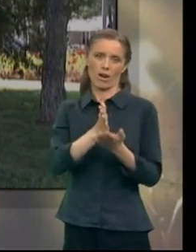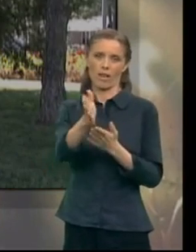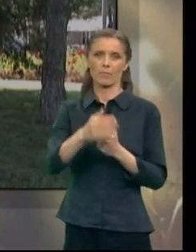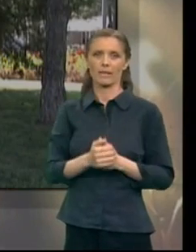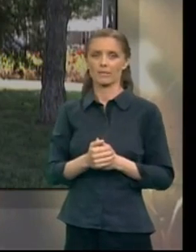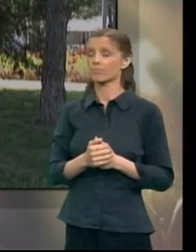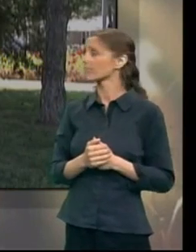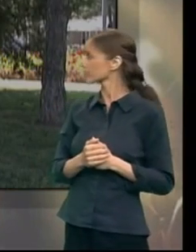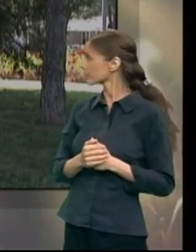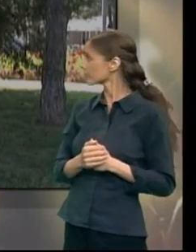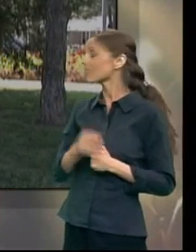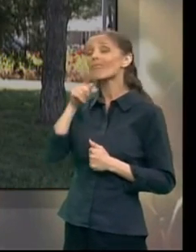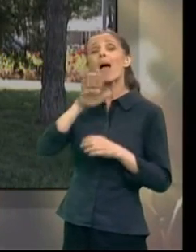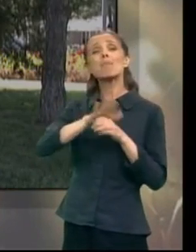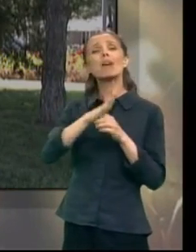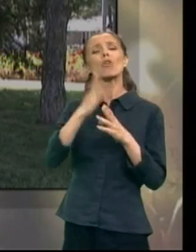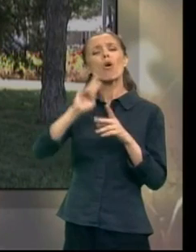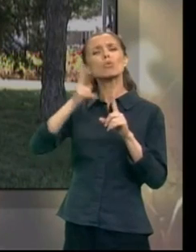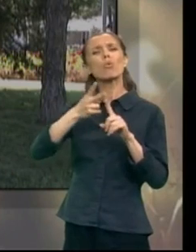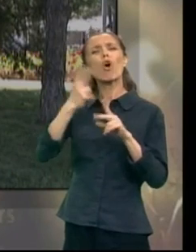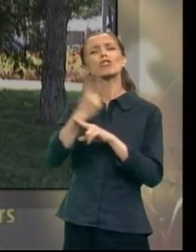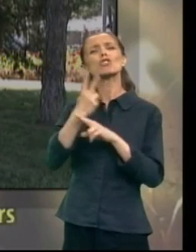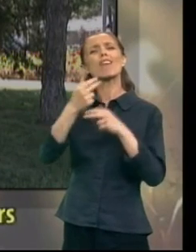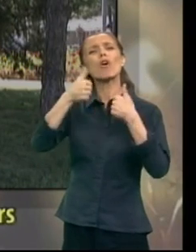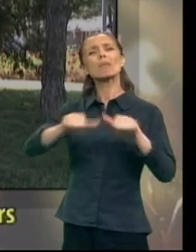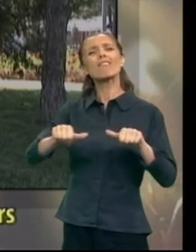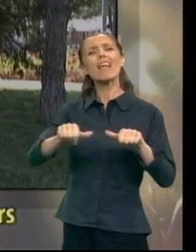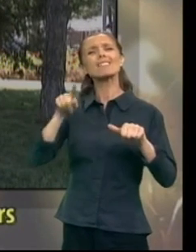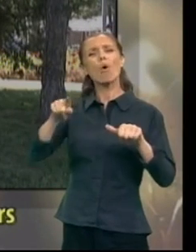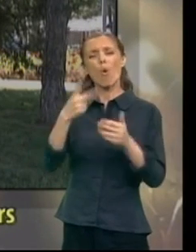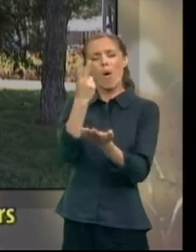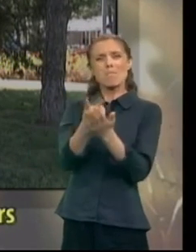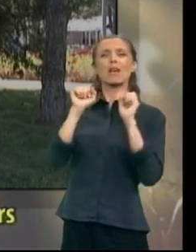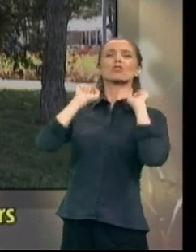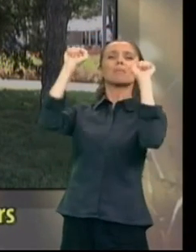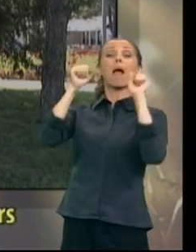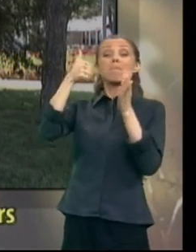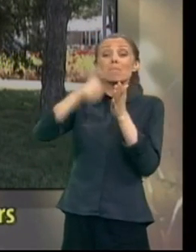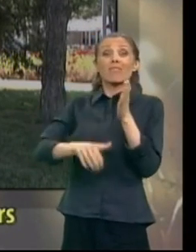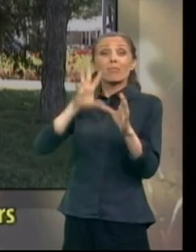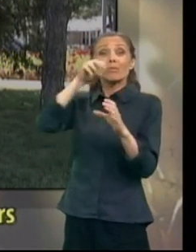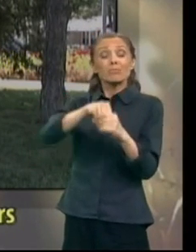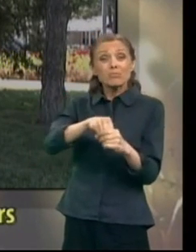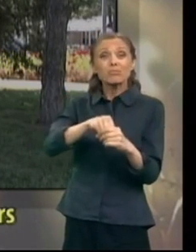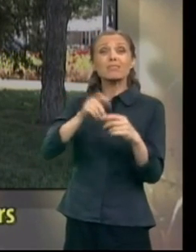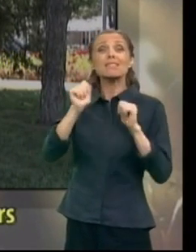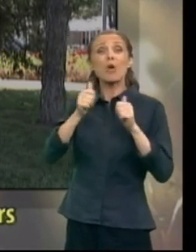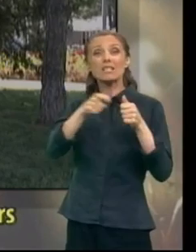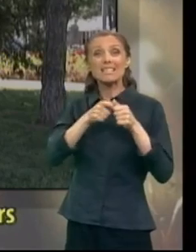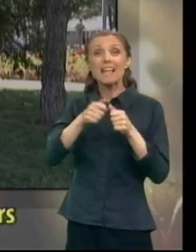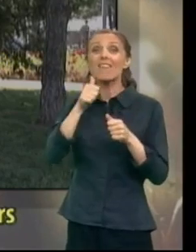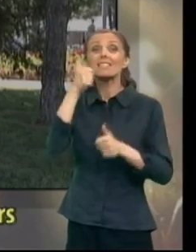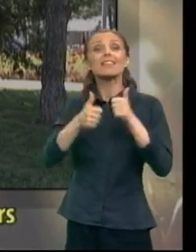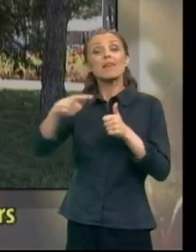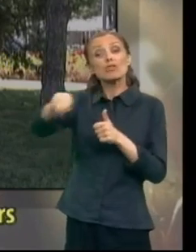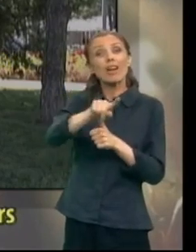U Paraćinu je održano drugo državno prvenstvo u bench pressu. Prvi put su učestvovali i sportski savezi i takmičari sa invaliditetom i